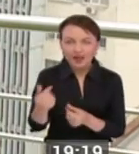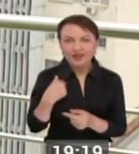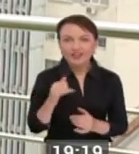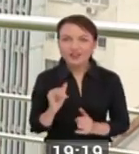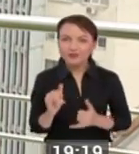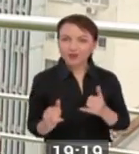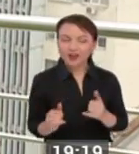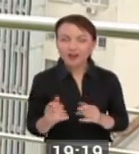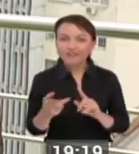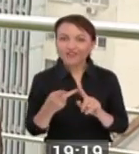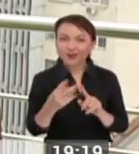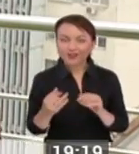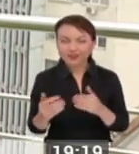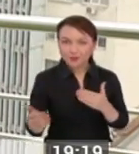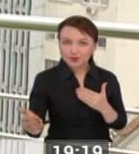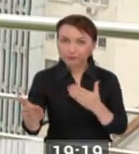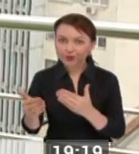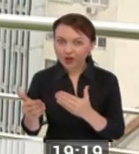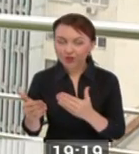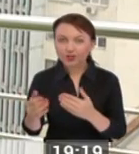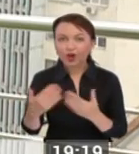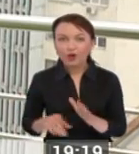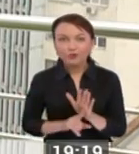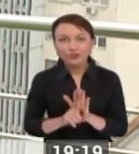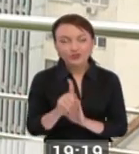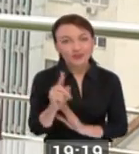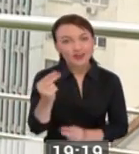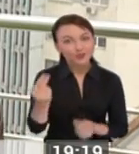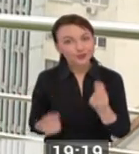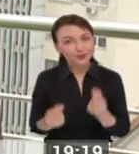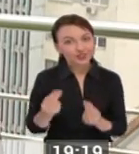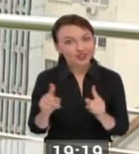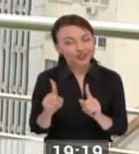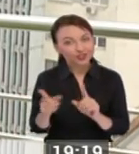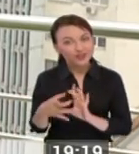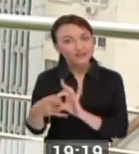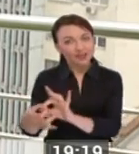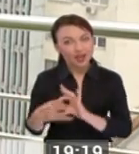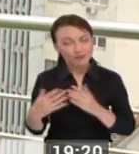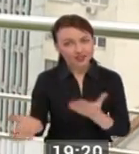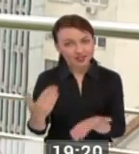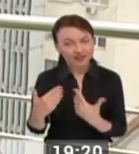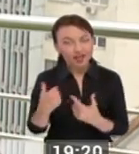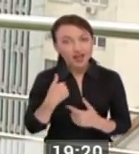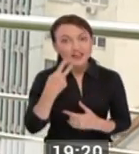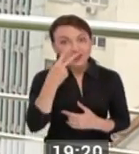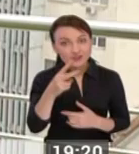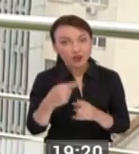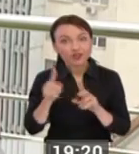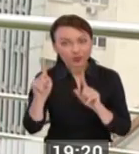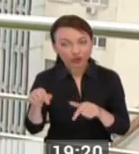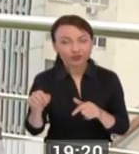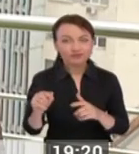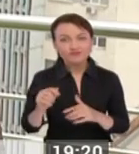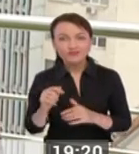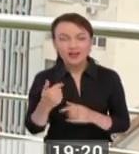На другий шаг я приближаюсь до нього, при цьому вже починаю шутити і щось з ним взаємодіювати. Якщо я бачу, що це теж